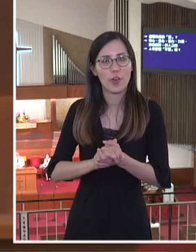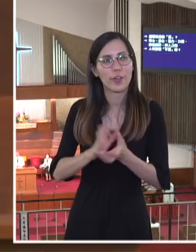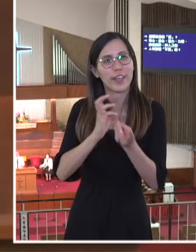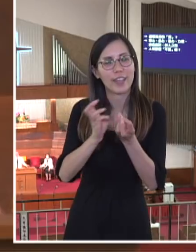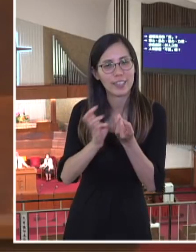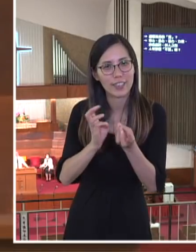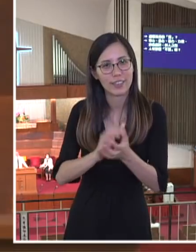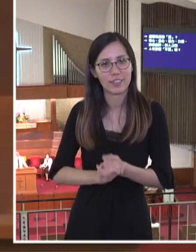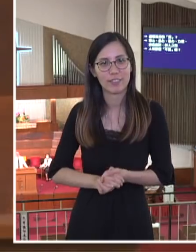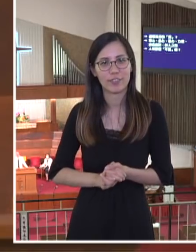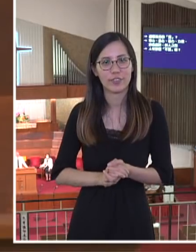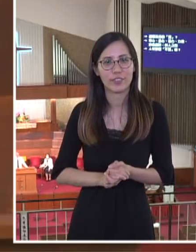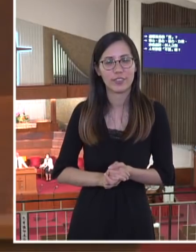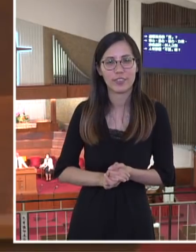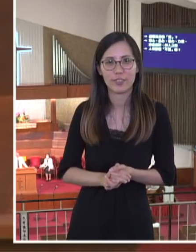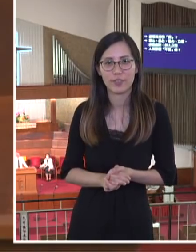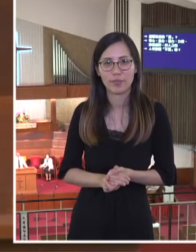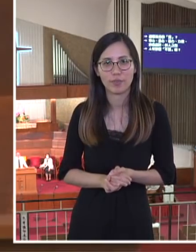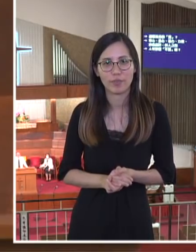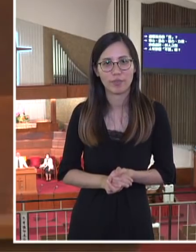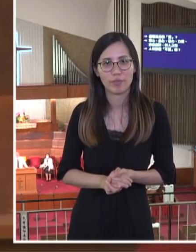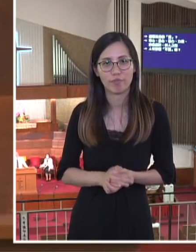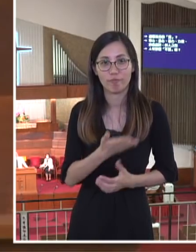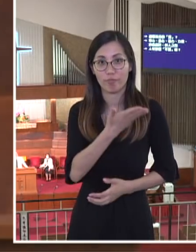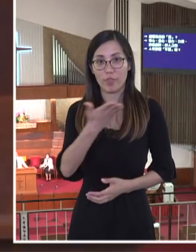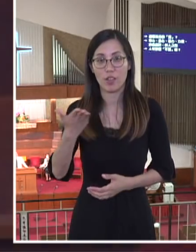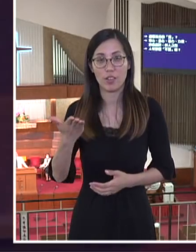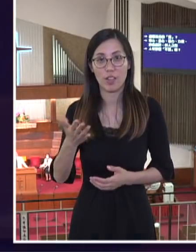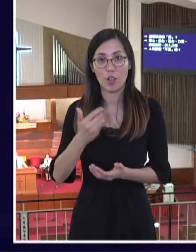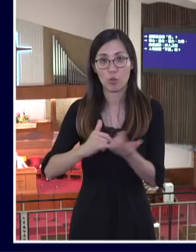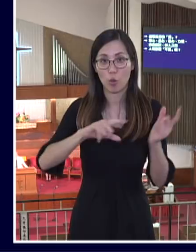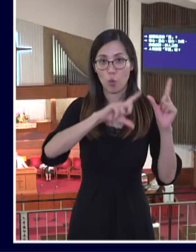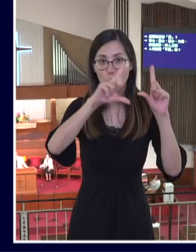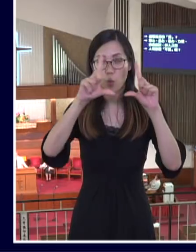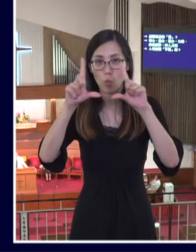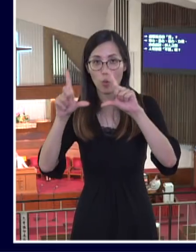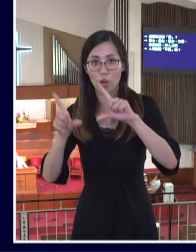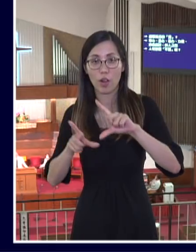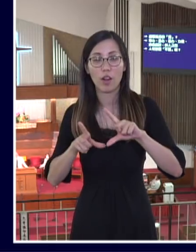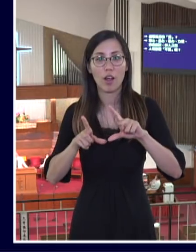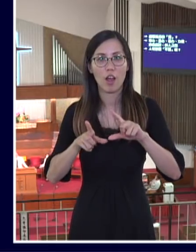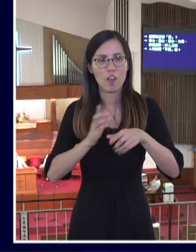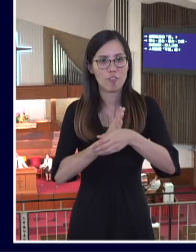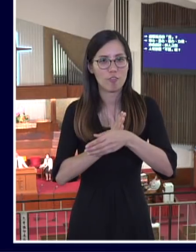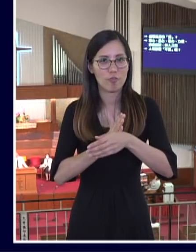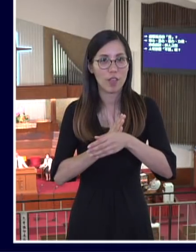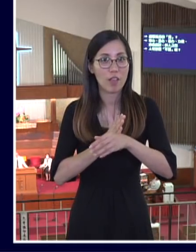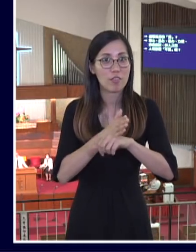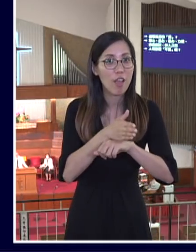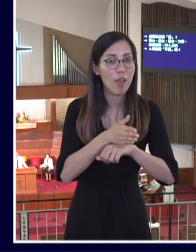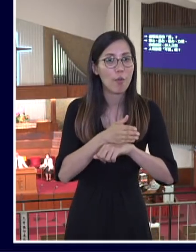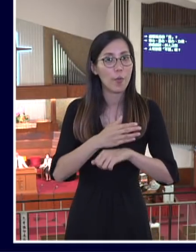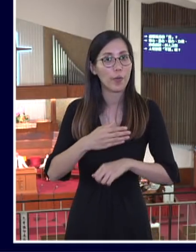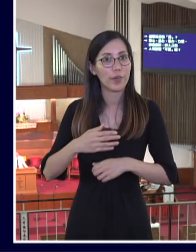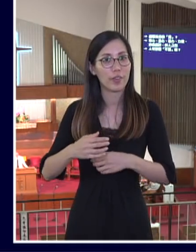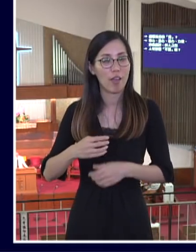不满呢，我不知道大家即是今时今日即是在你的生活或在今日社会的氛围里面，你的感觉